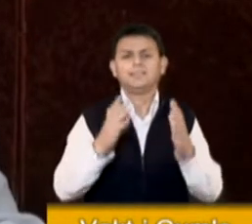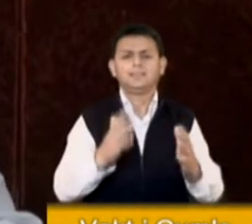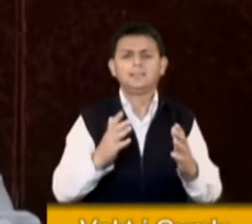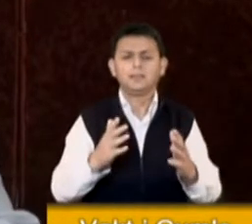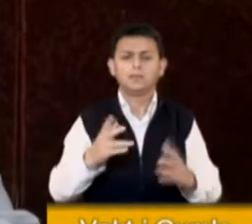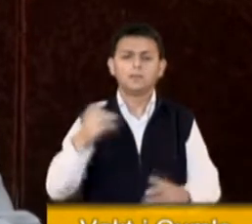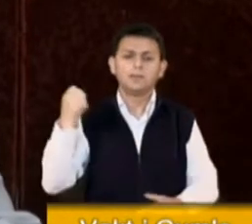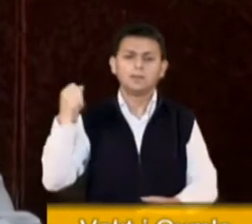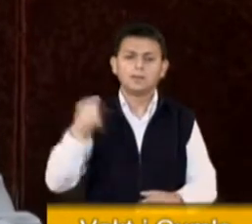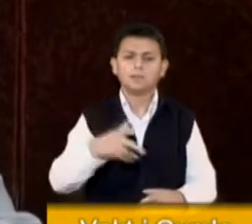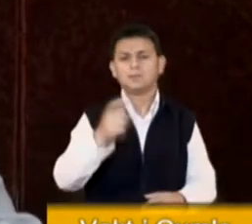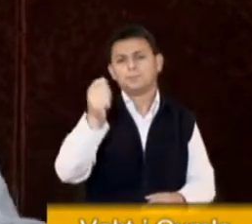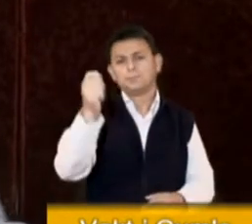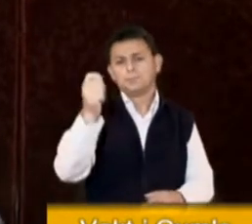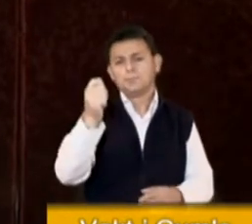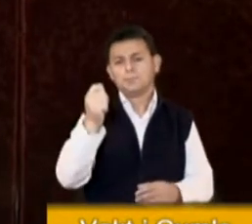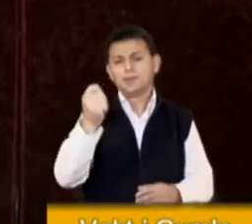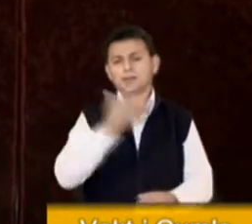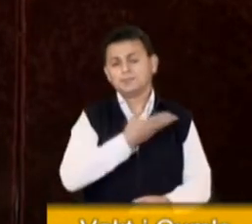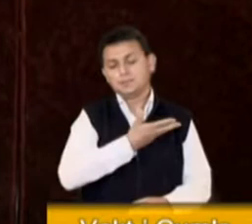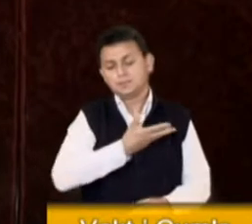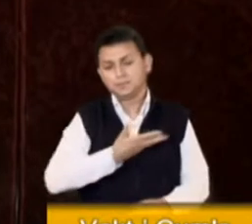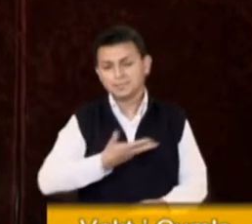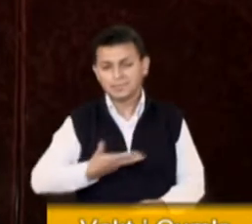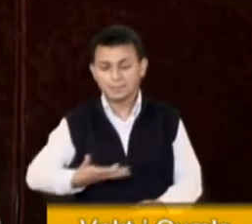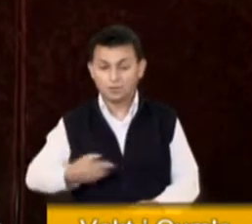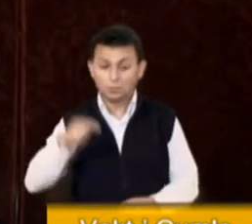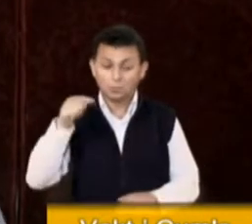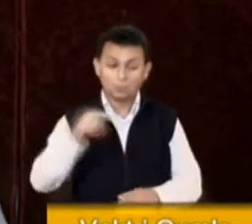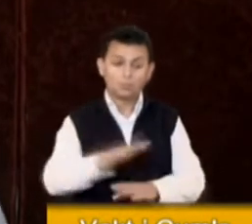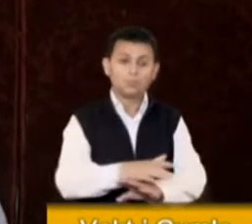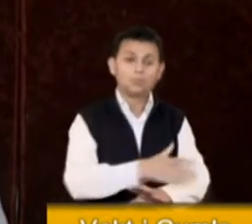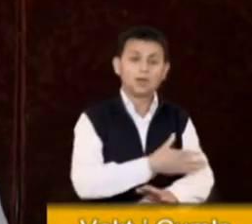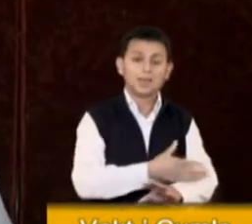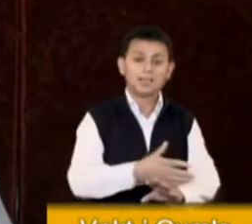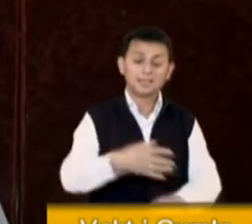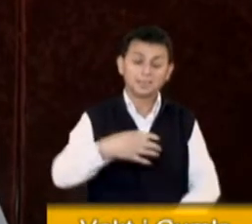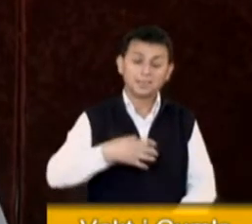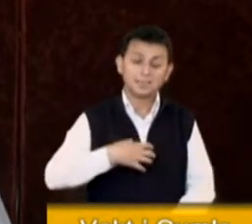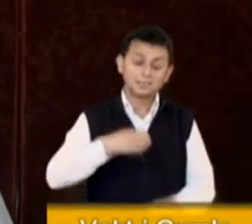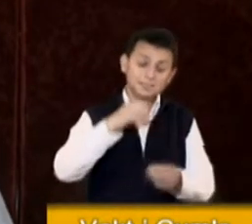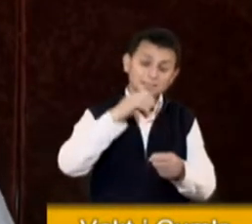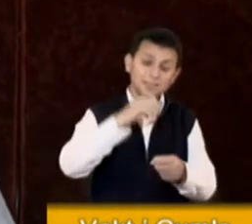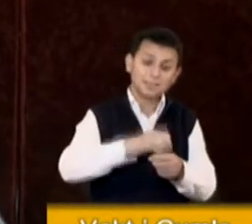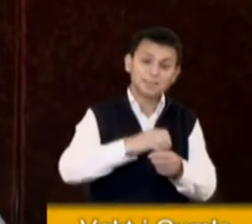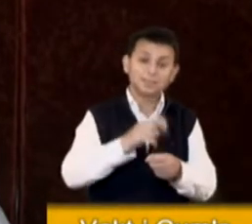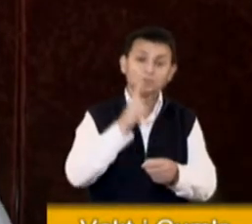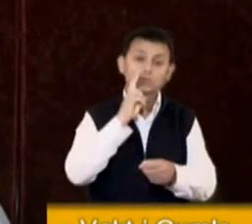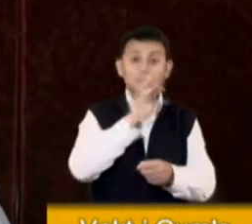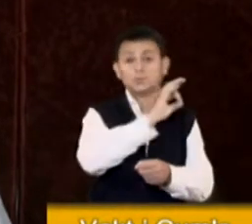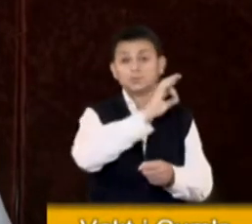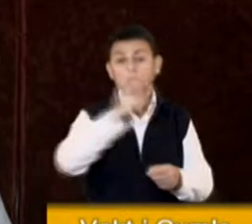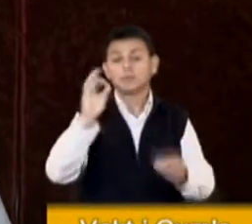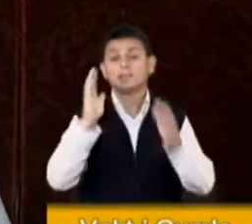doğrusu. Yahsebu enne malehu ahlede, bu malın kendisini ebedileştireceğini zanneder.